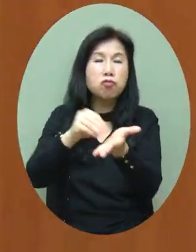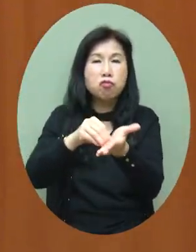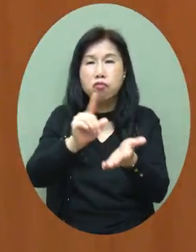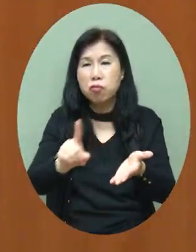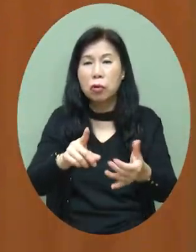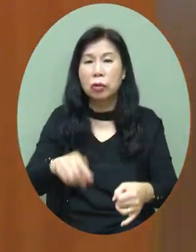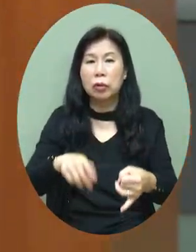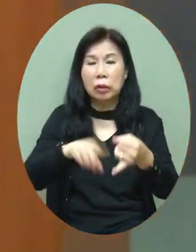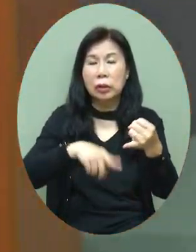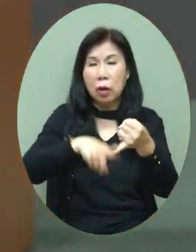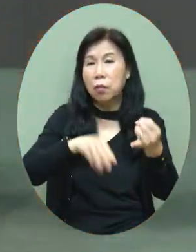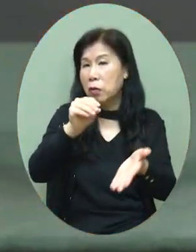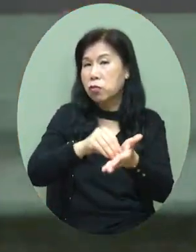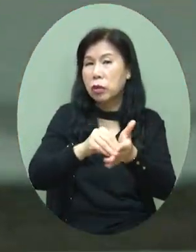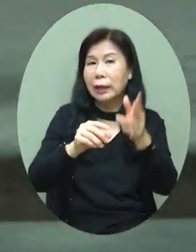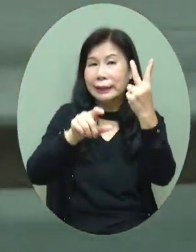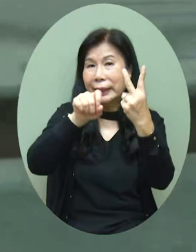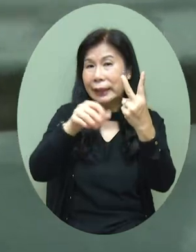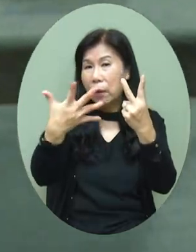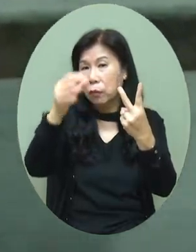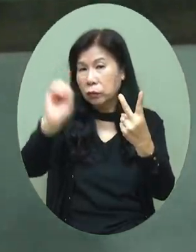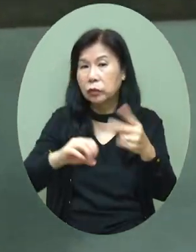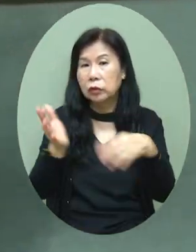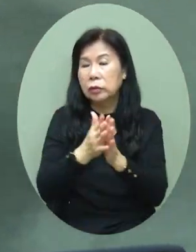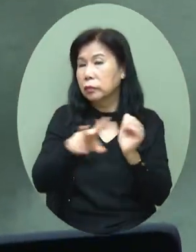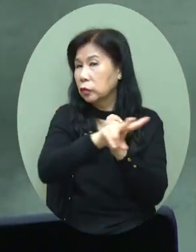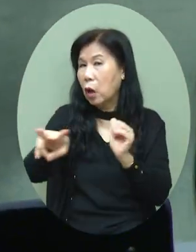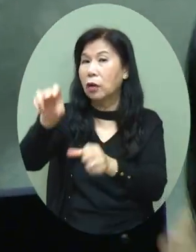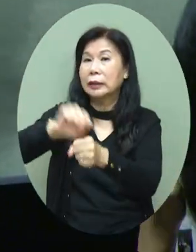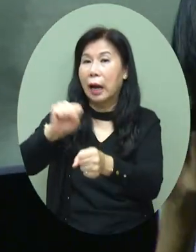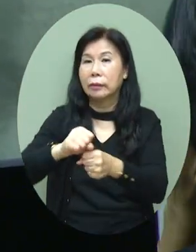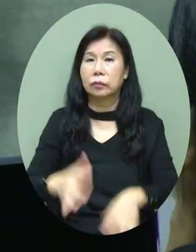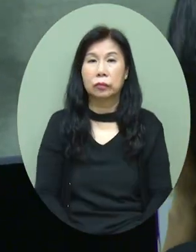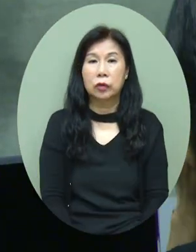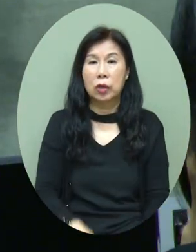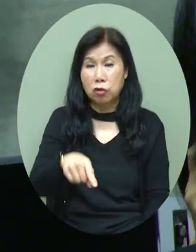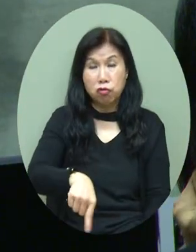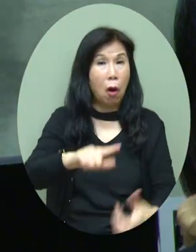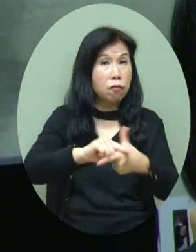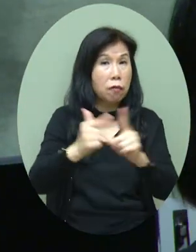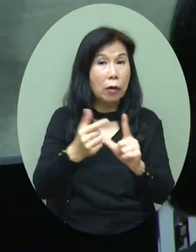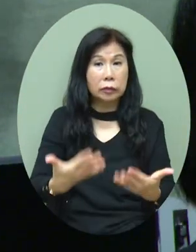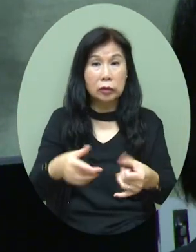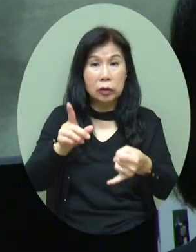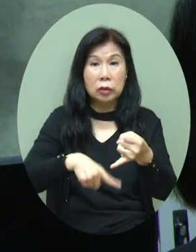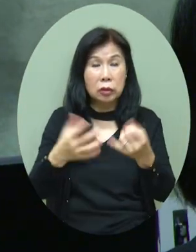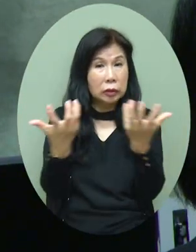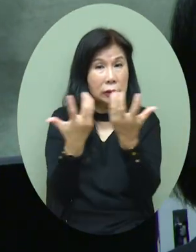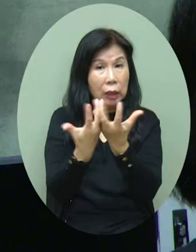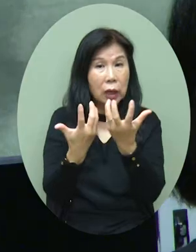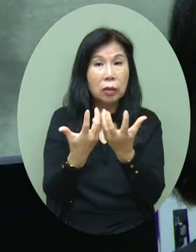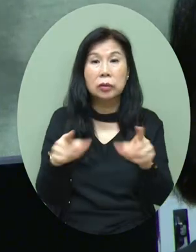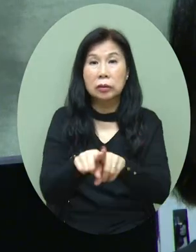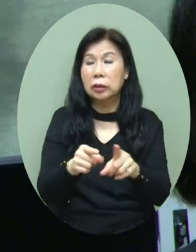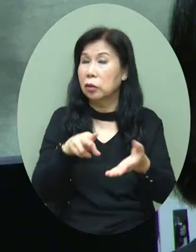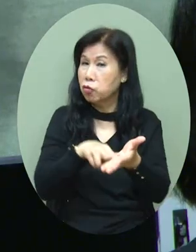係會有2.5% 呢個結論，同埋點解要會劃一加幅呢？咁另外咧都覺得呢個做法得到嘅數據調查嘅數據係